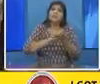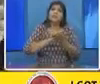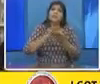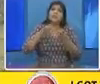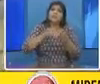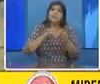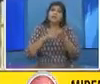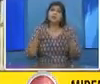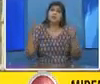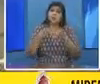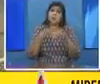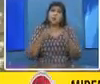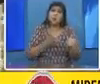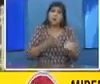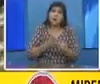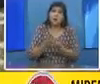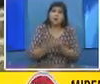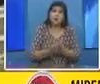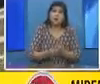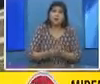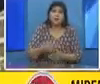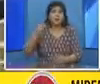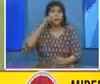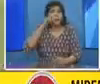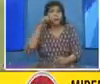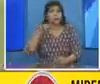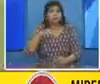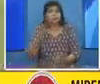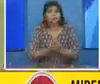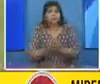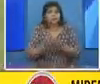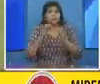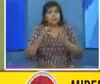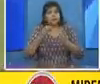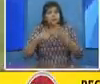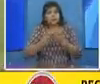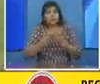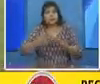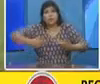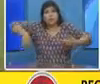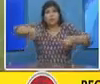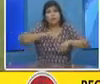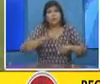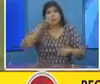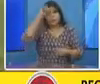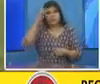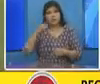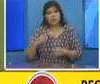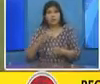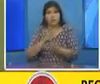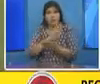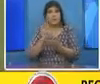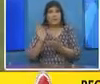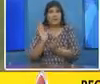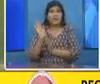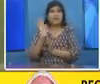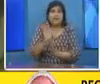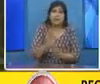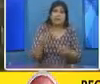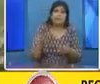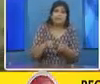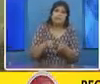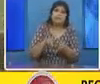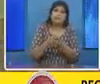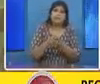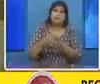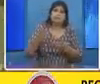मिलेम गांव में वो अनोखा कार्य कर दिखाया जो समूचे भारत के लिए एक मिसाल बन गया। इस